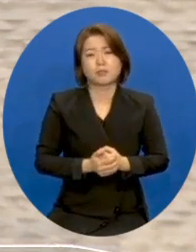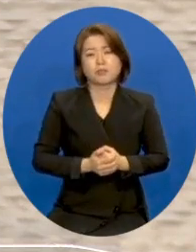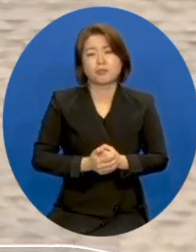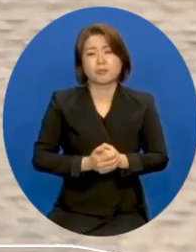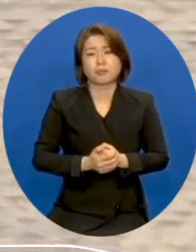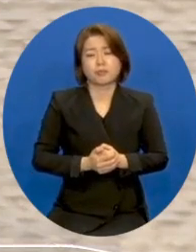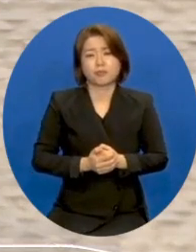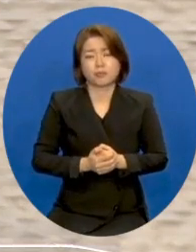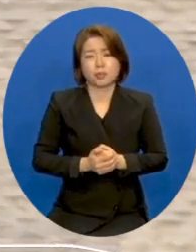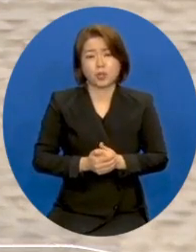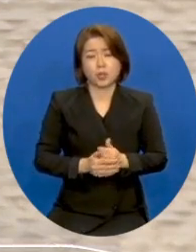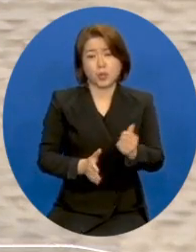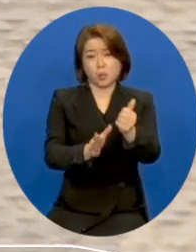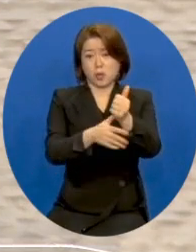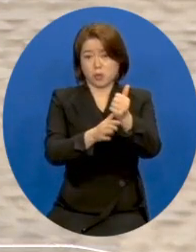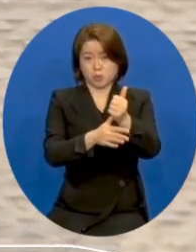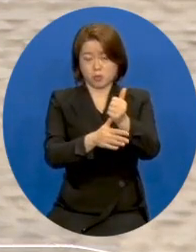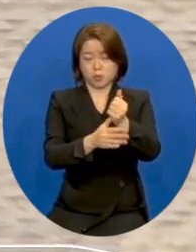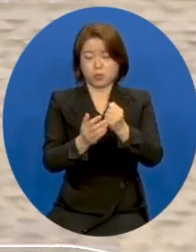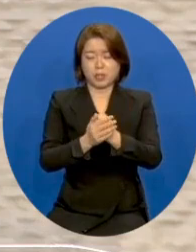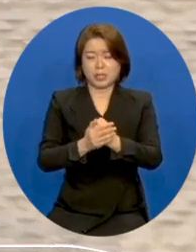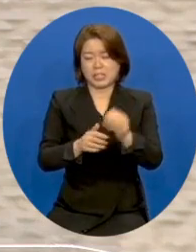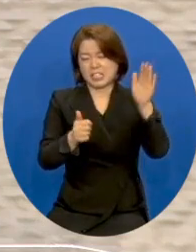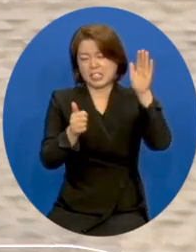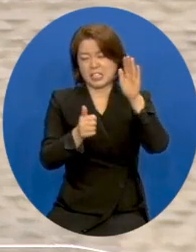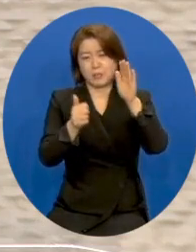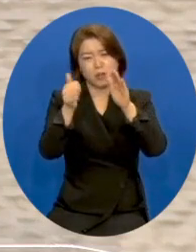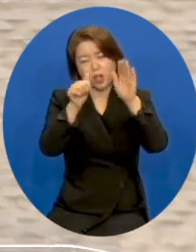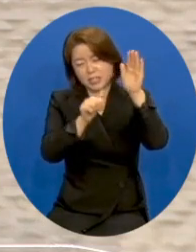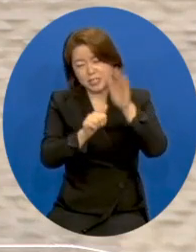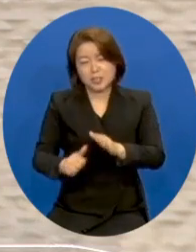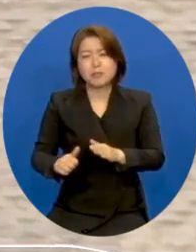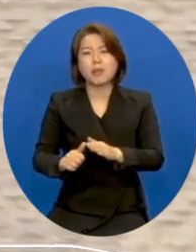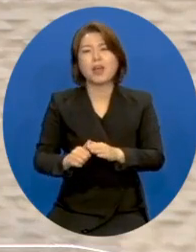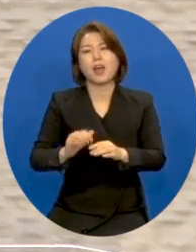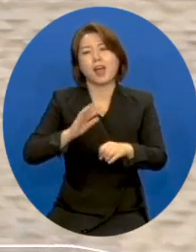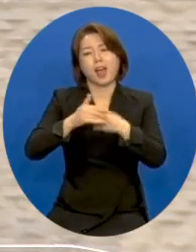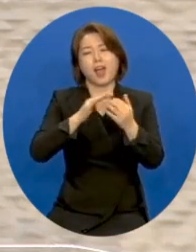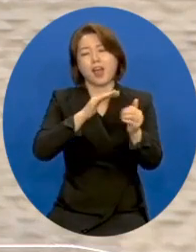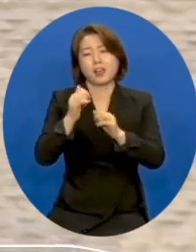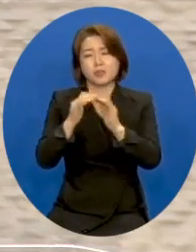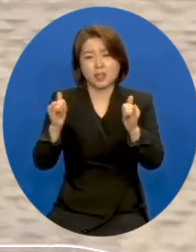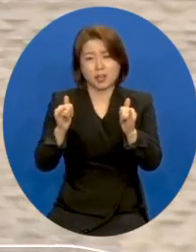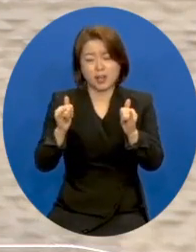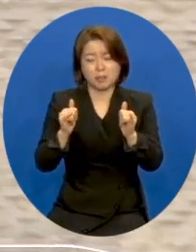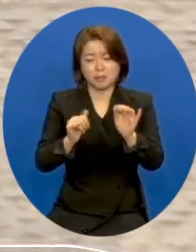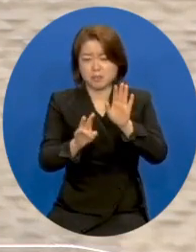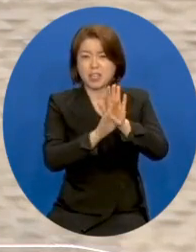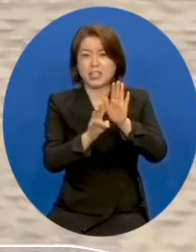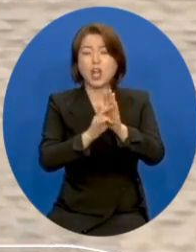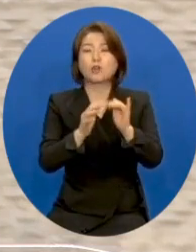요나는 실패한 선교사, 실패한 예언자입니다. 그러나 그는